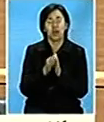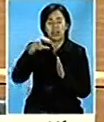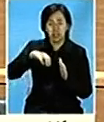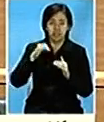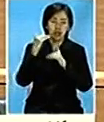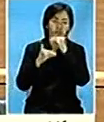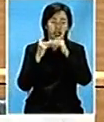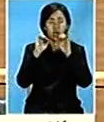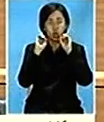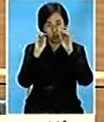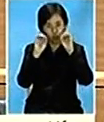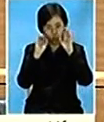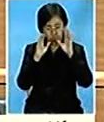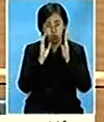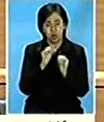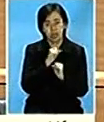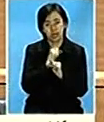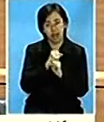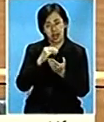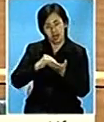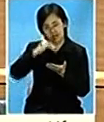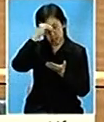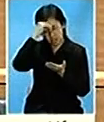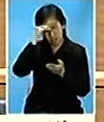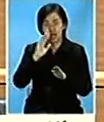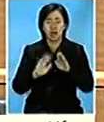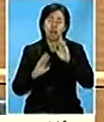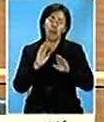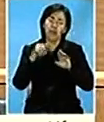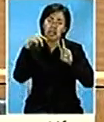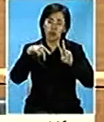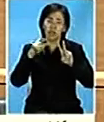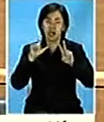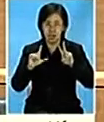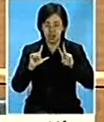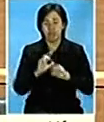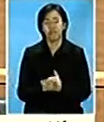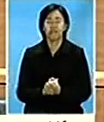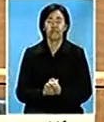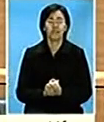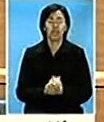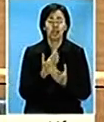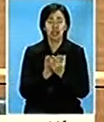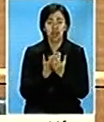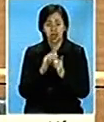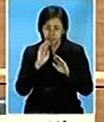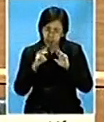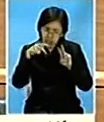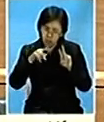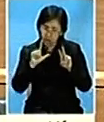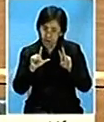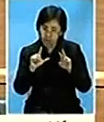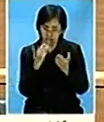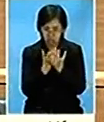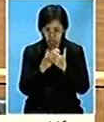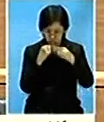นาครูและบุคลากรทางการศึกษาอยู่ประมาณ 2,000 ล้านแต่ไม่ได้แยกแยะออกมาว่าเป็นงบประมาณในเรื่องของ